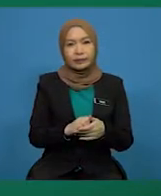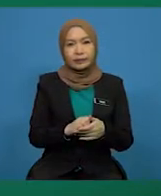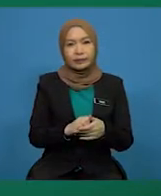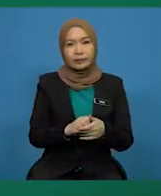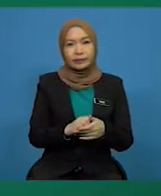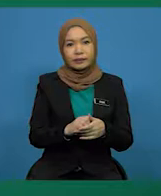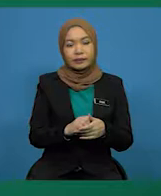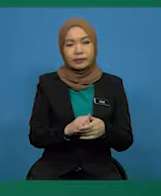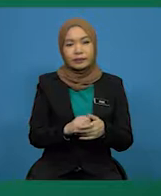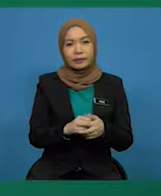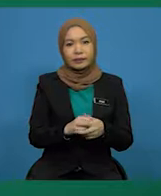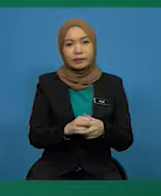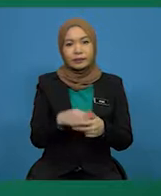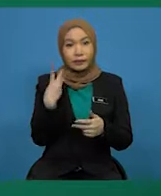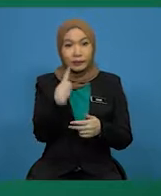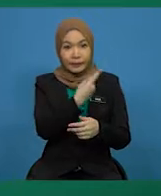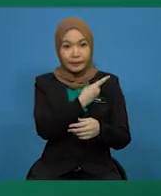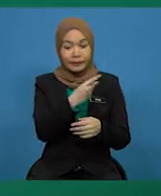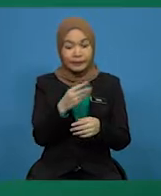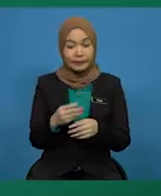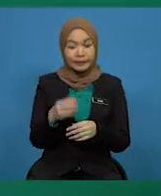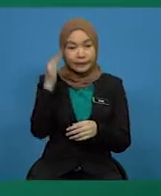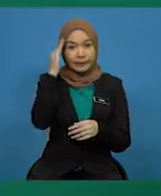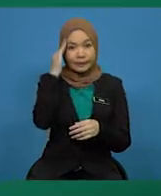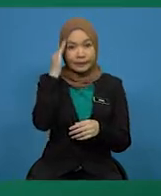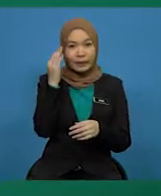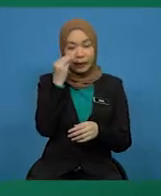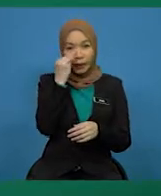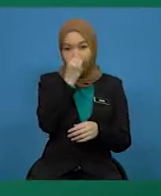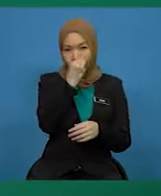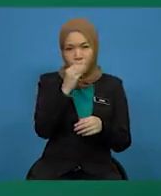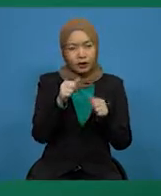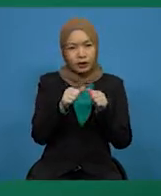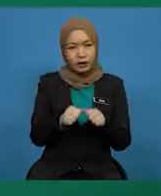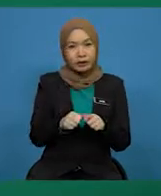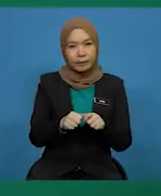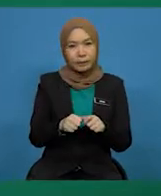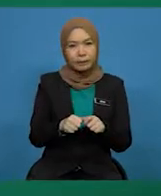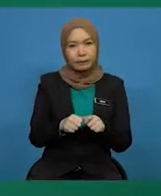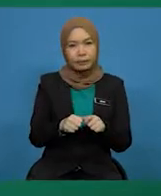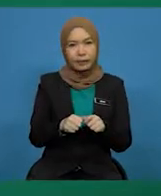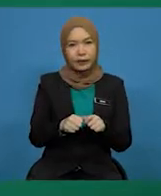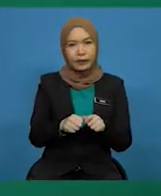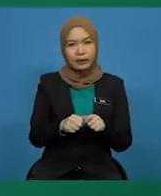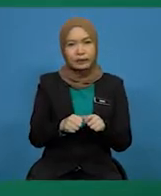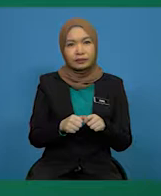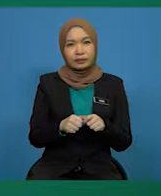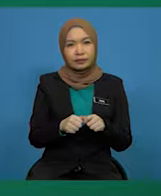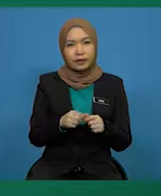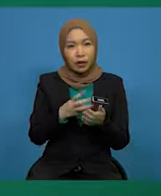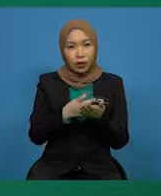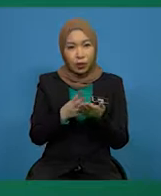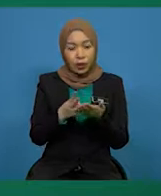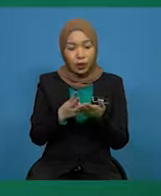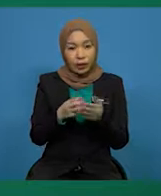Ya, para pelajar, kita dapati bahawa kadar bunga tetap pada R kosong dan kuantiti wang juga